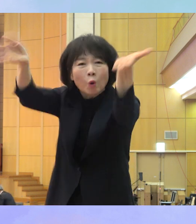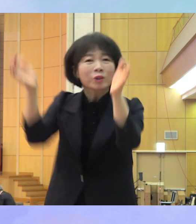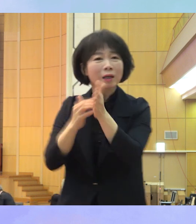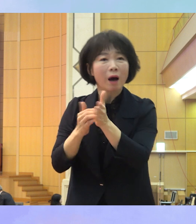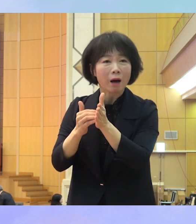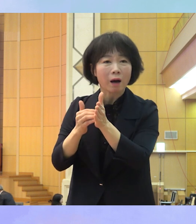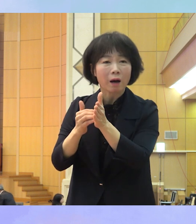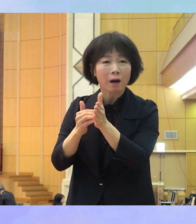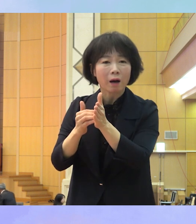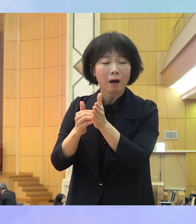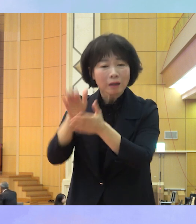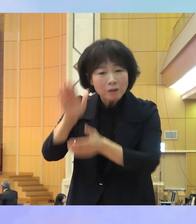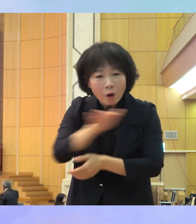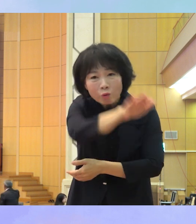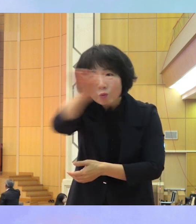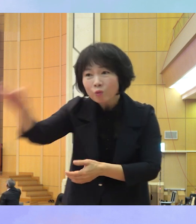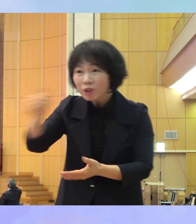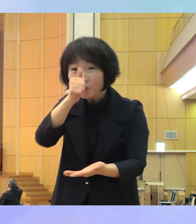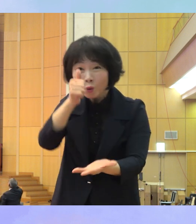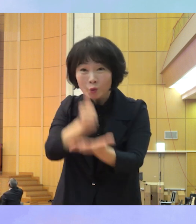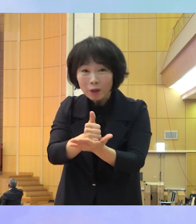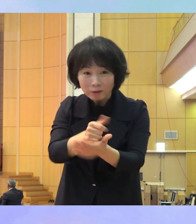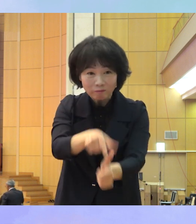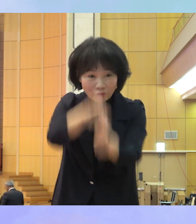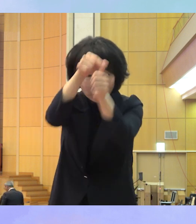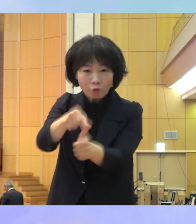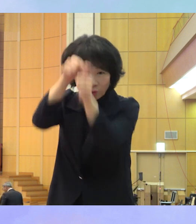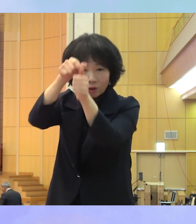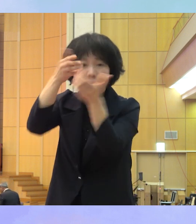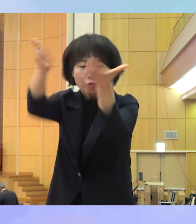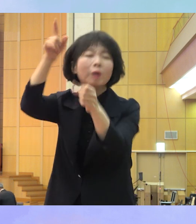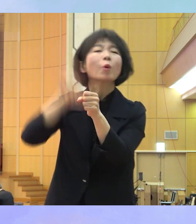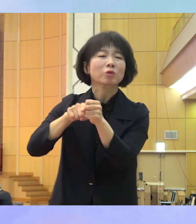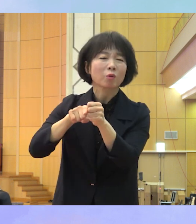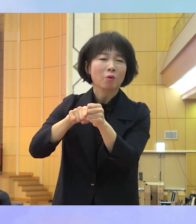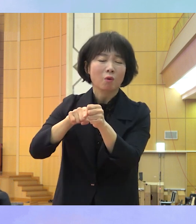보내시어 우리를 죄에서 구원하시려고,